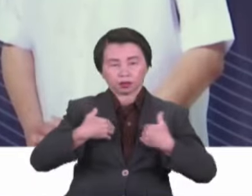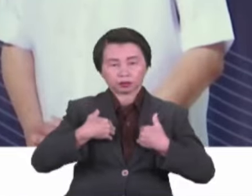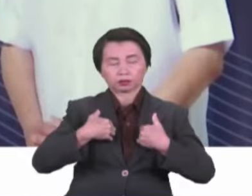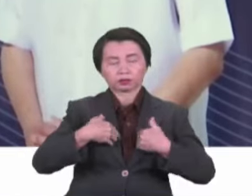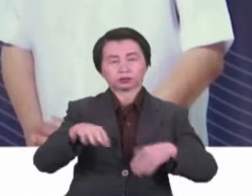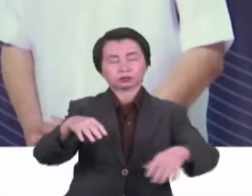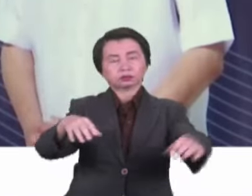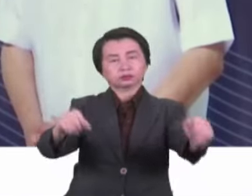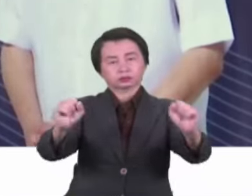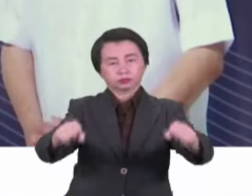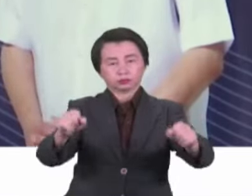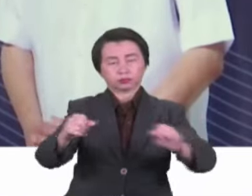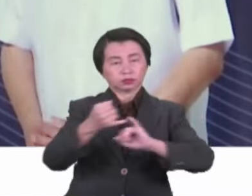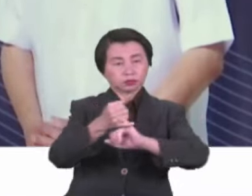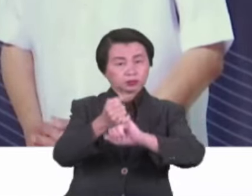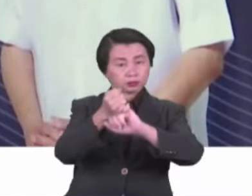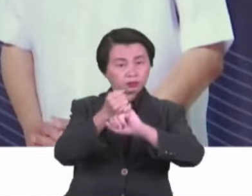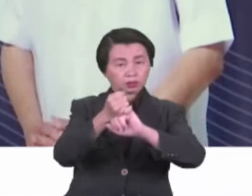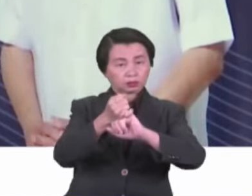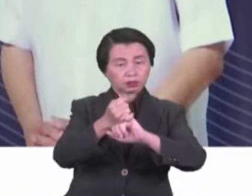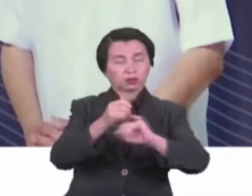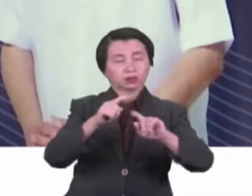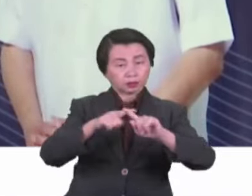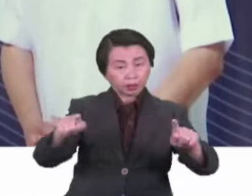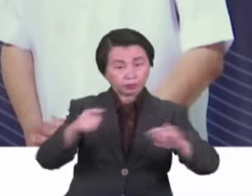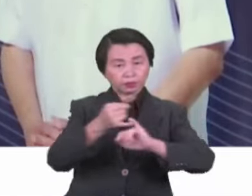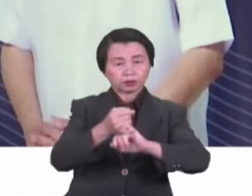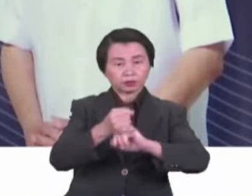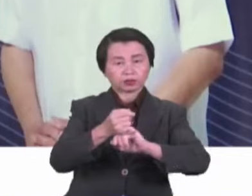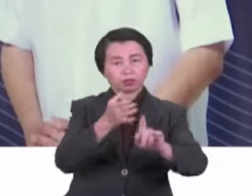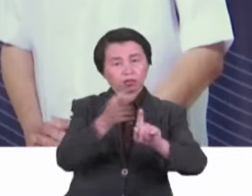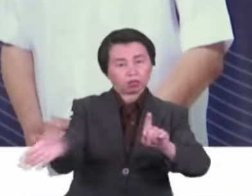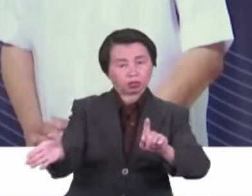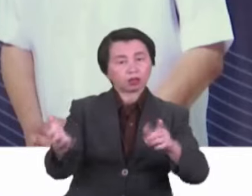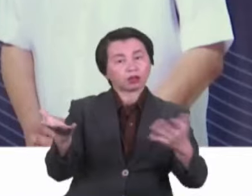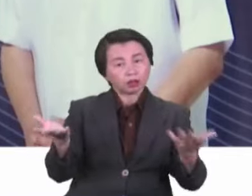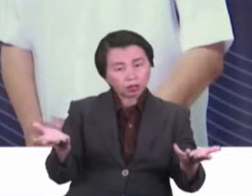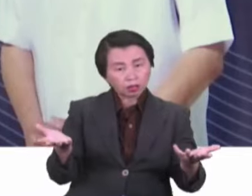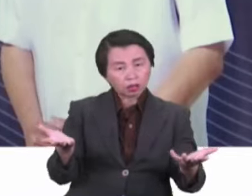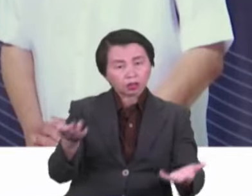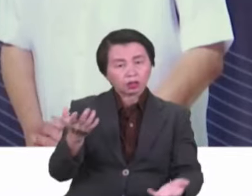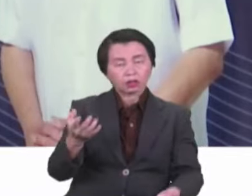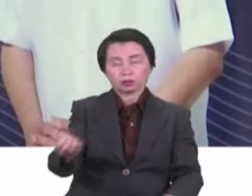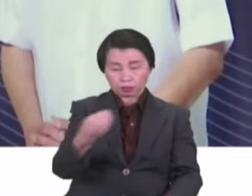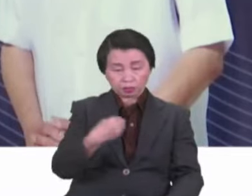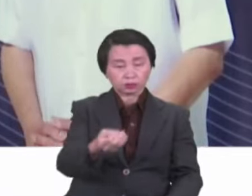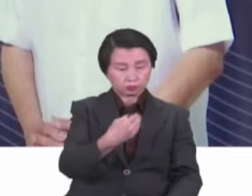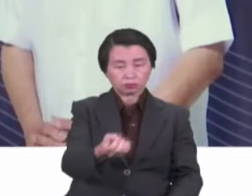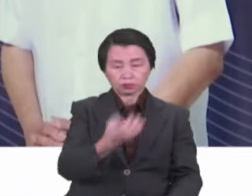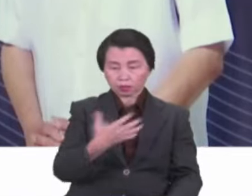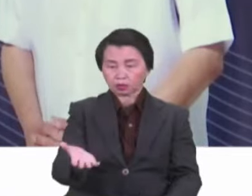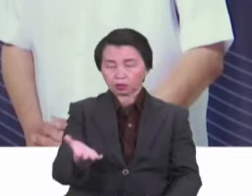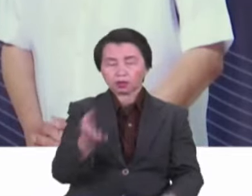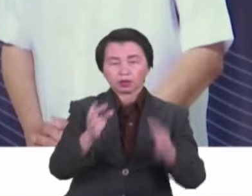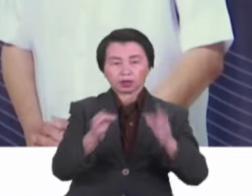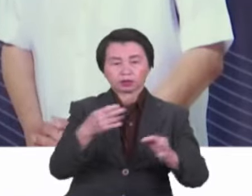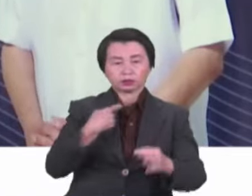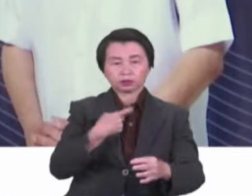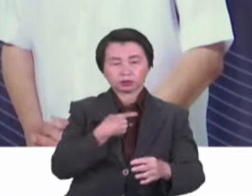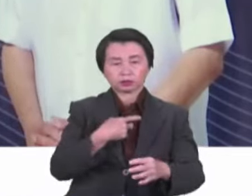boleh berjanji tetapi janji dimungkiri. Bagi saya, kalau kita